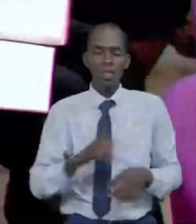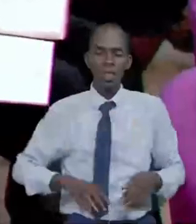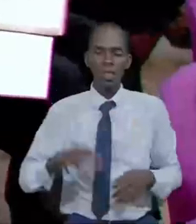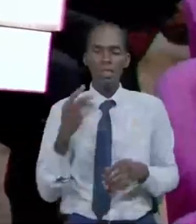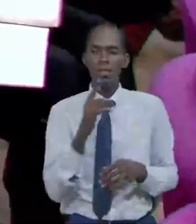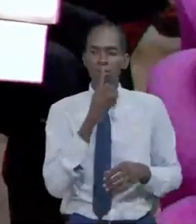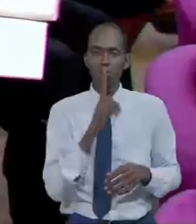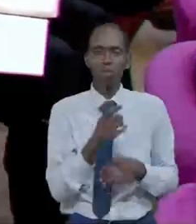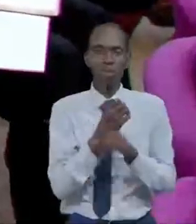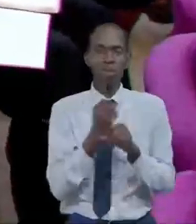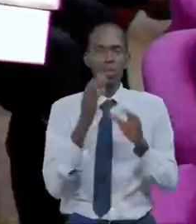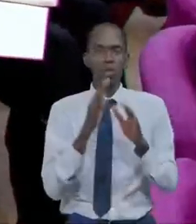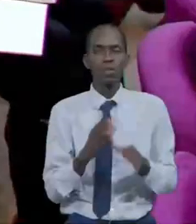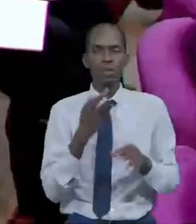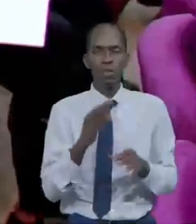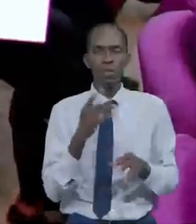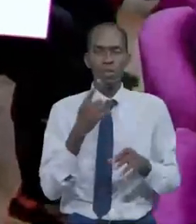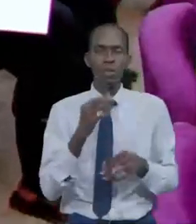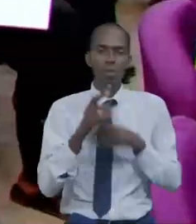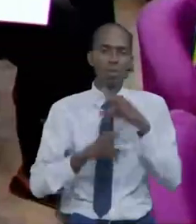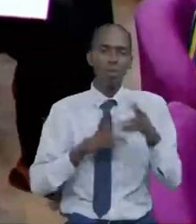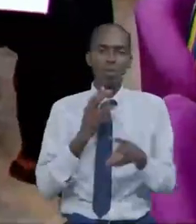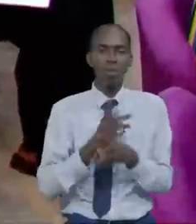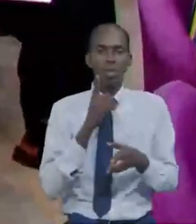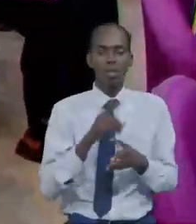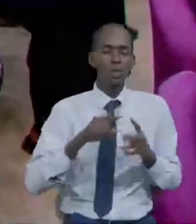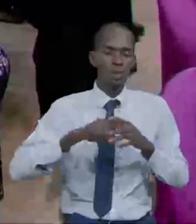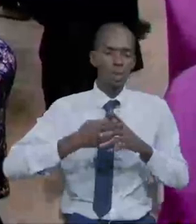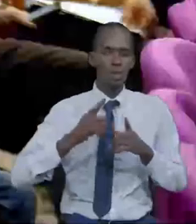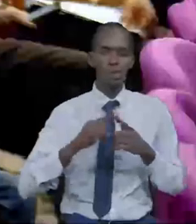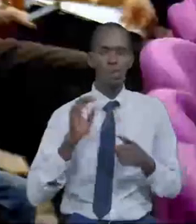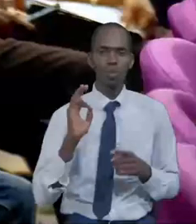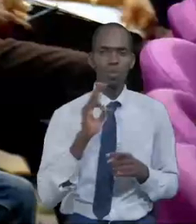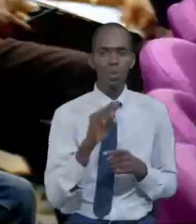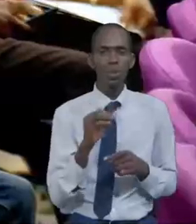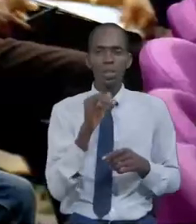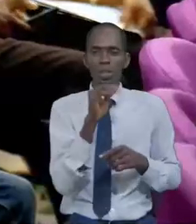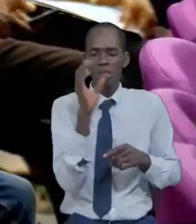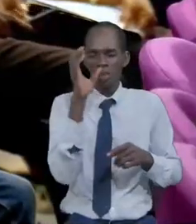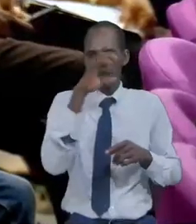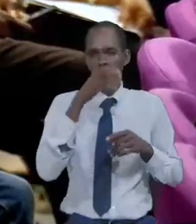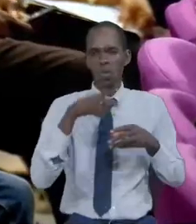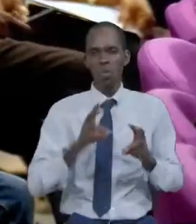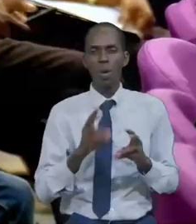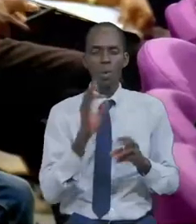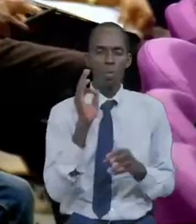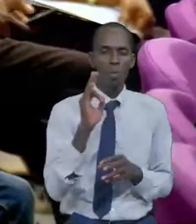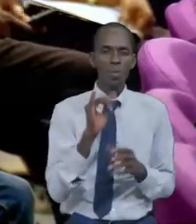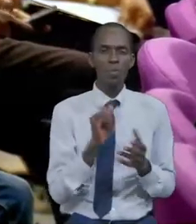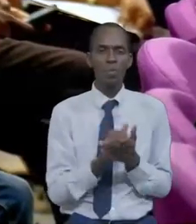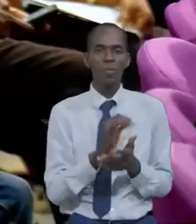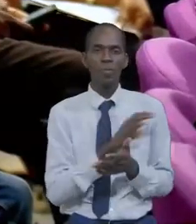sauveur du monde, il a commencé à prêcher aussitôt. Alors, il a prêché que Christ est le